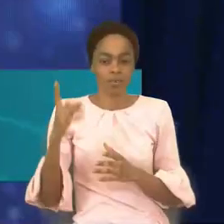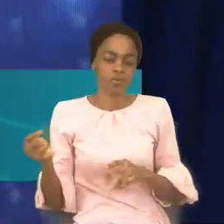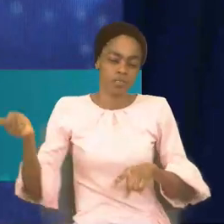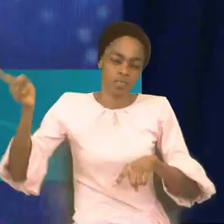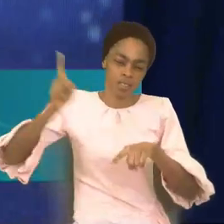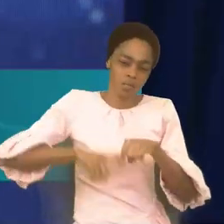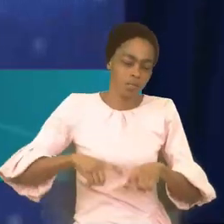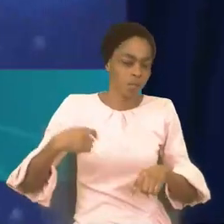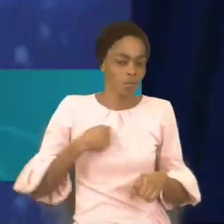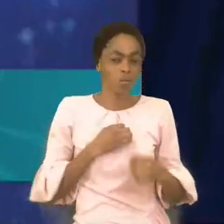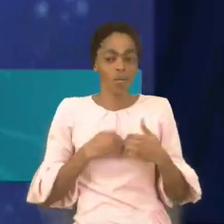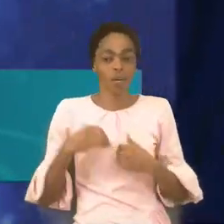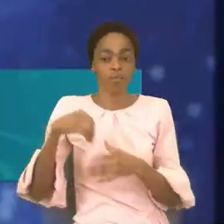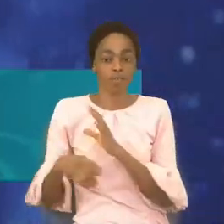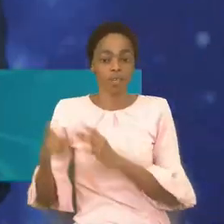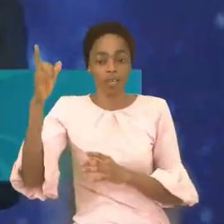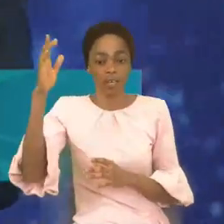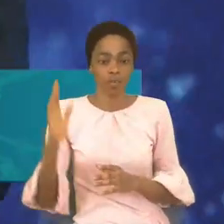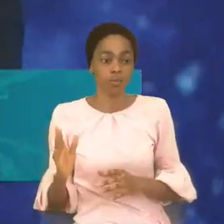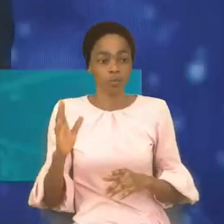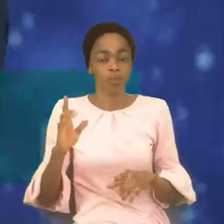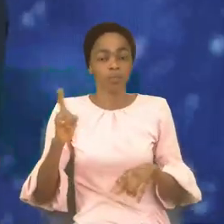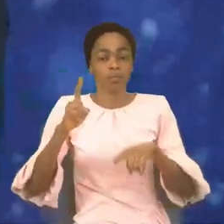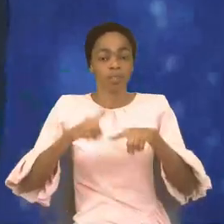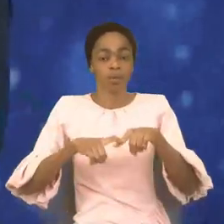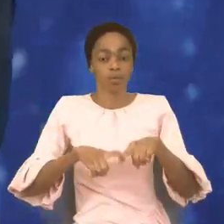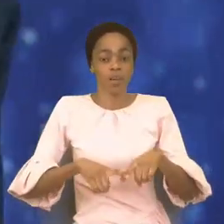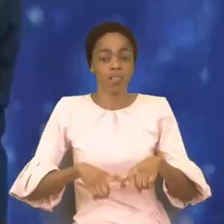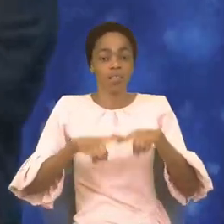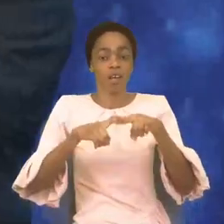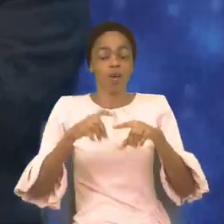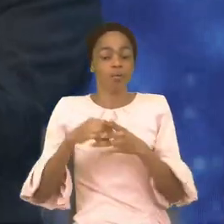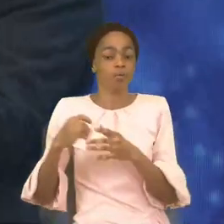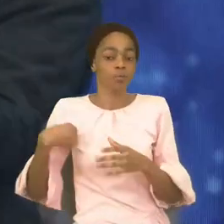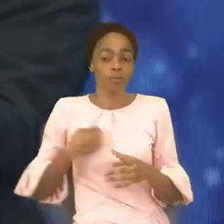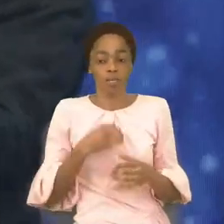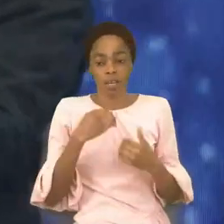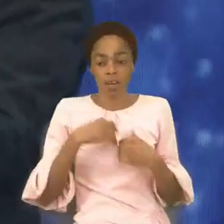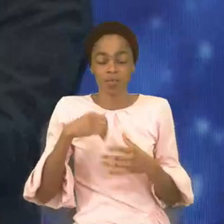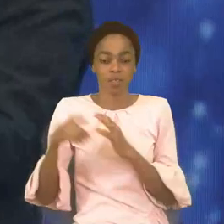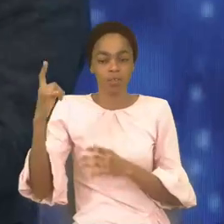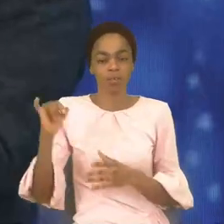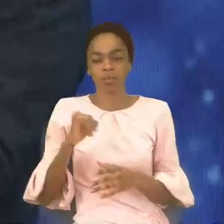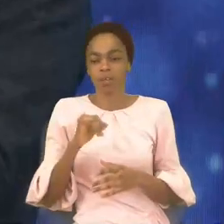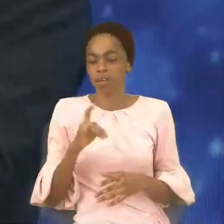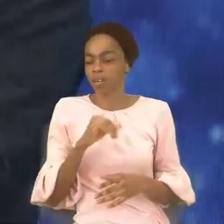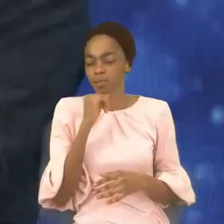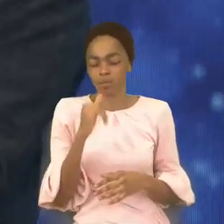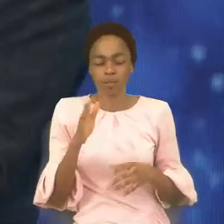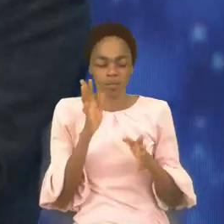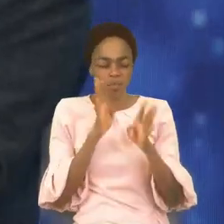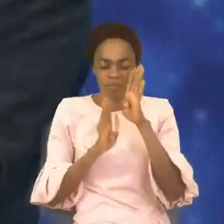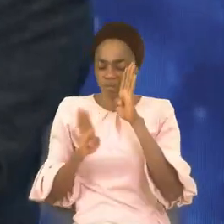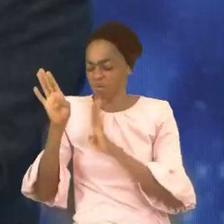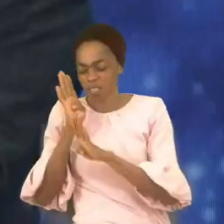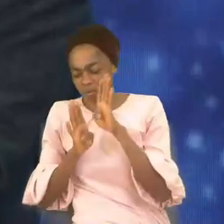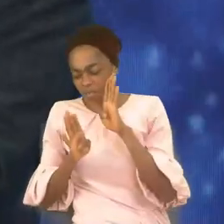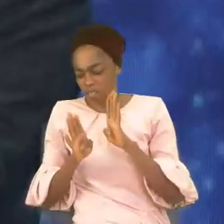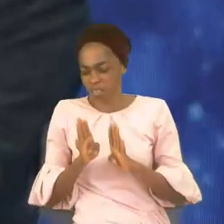La foi que nous avons en Dieu. Et la disposition de ne pas craindre, de ne pas être timide, de ne